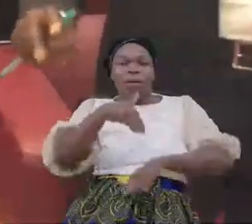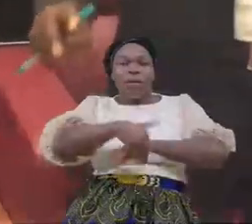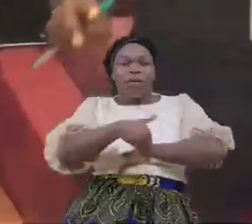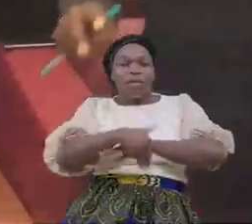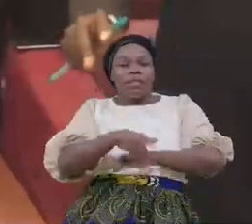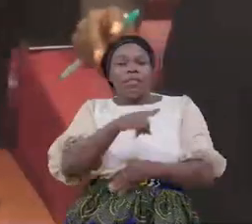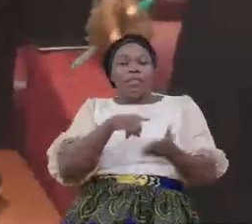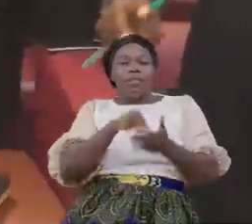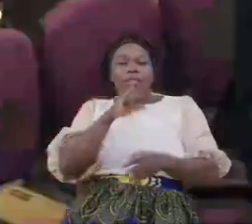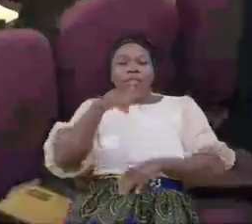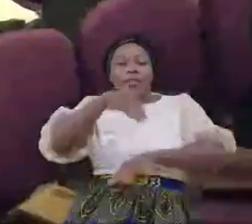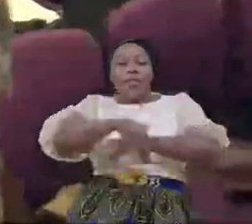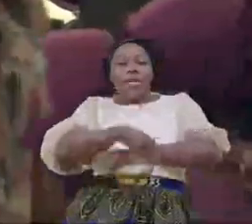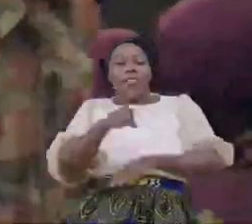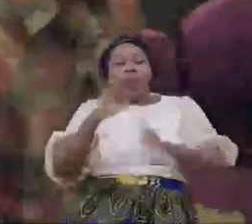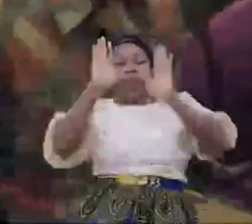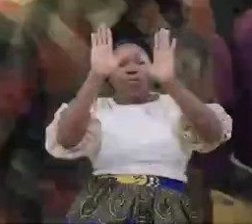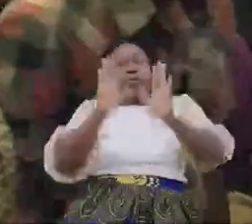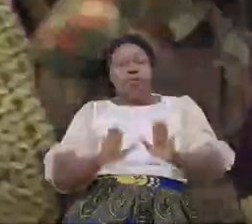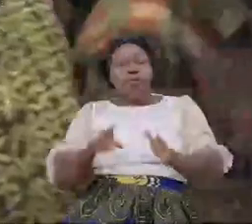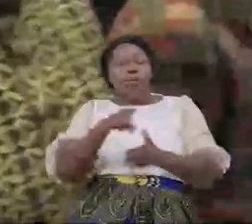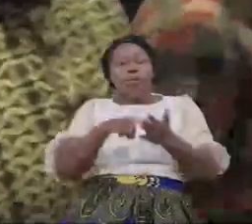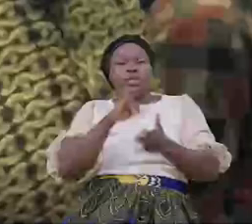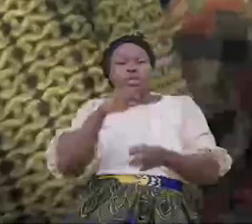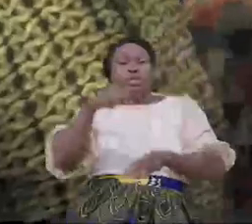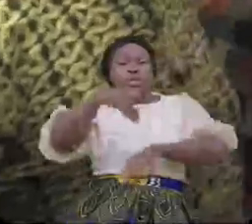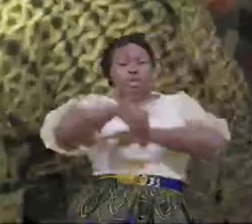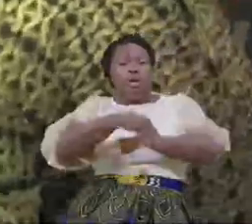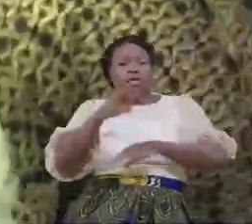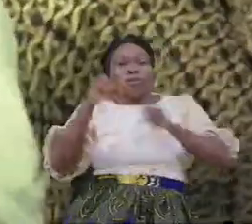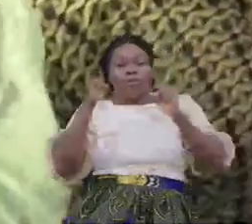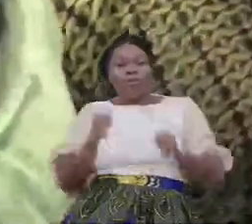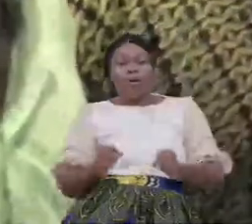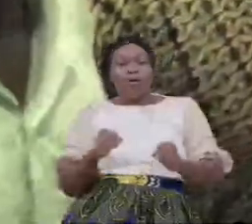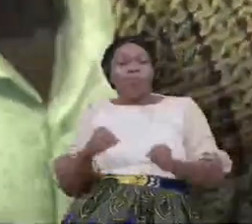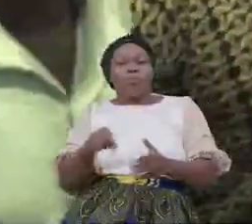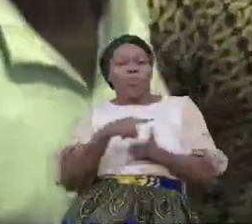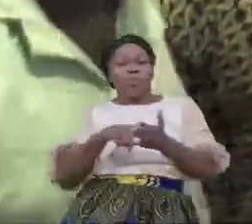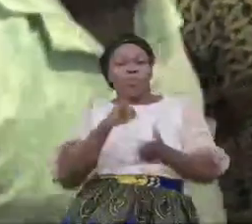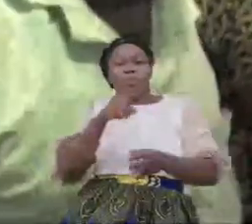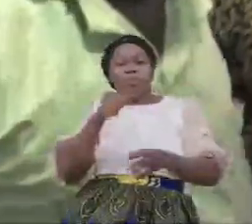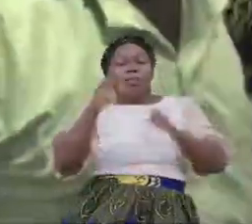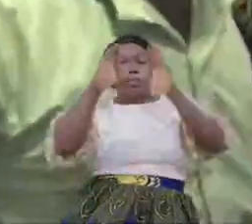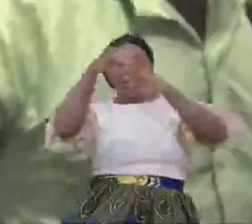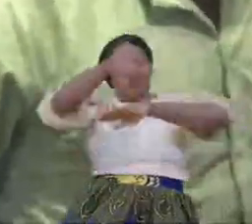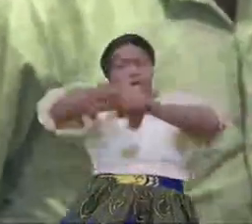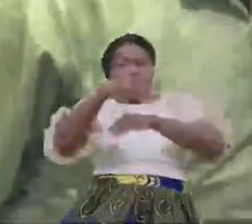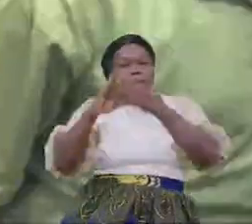C'est la soirée de miracle. Je crois. C'est la soirée de puissance. Je crois. C'est la soirée d'autorité. Je